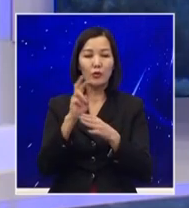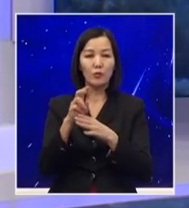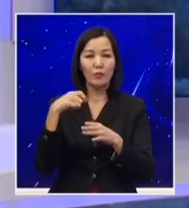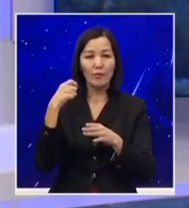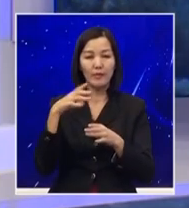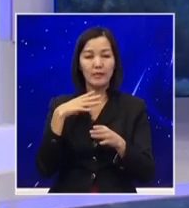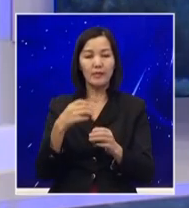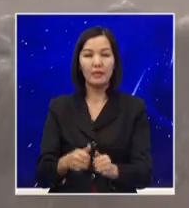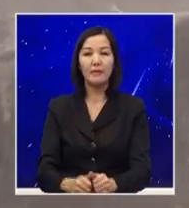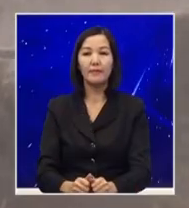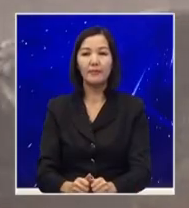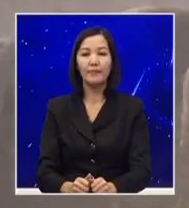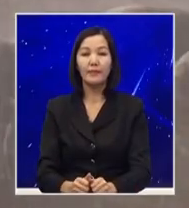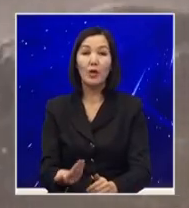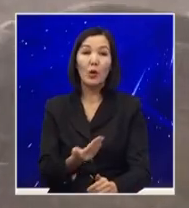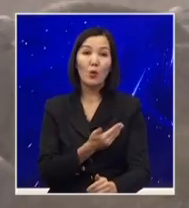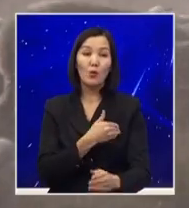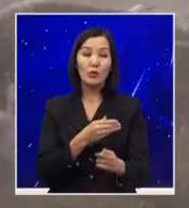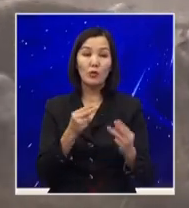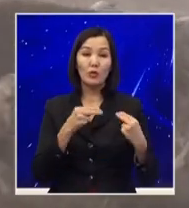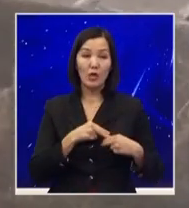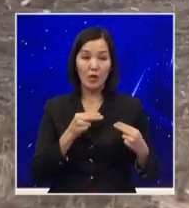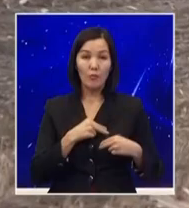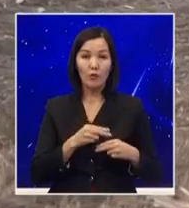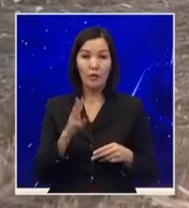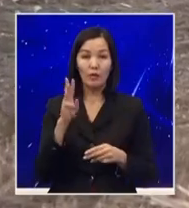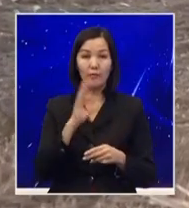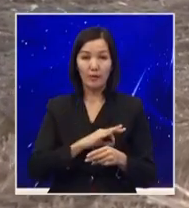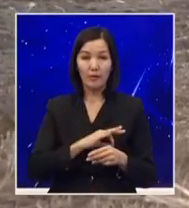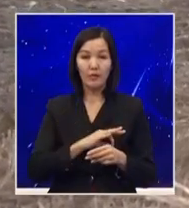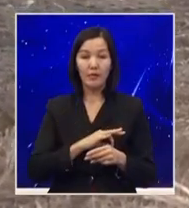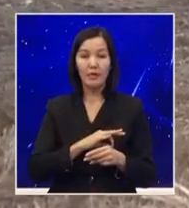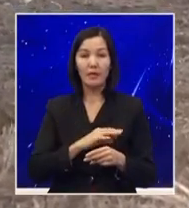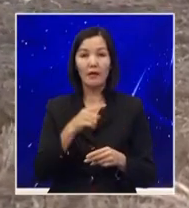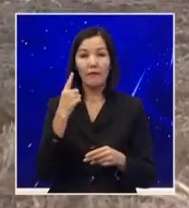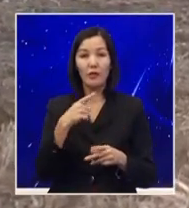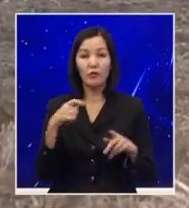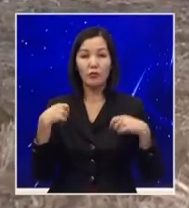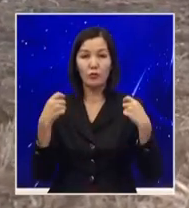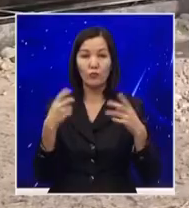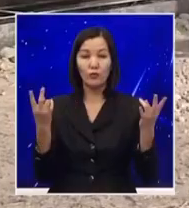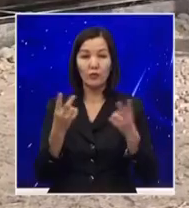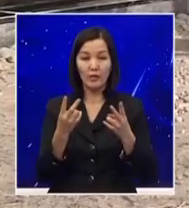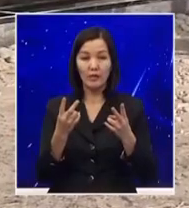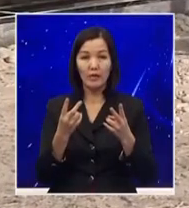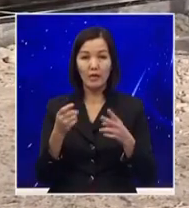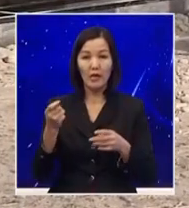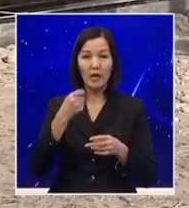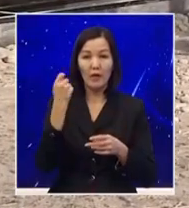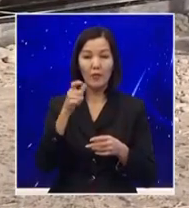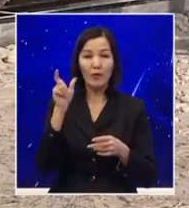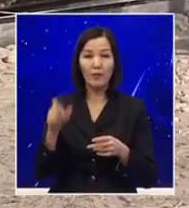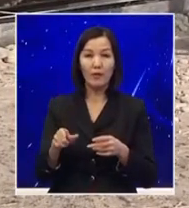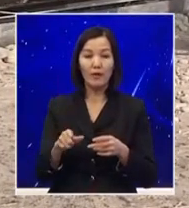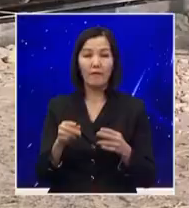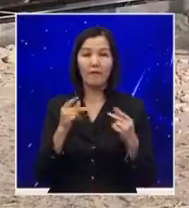группа. Хочешь заработать на скотоводстве, откармливай овец, гласит народная мудрость. Об этом не понаслышке знает Умербек Ахметов. В